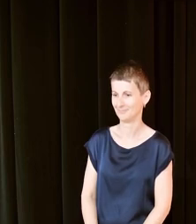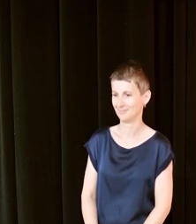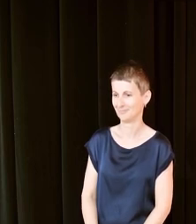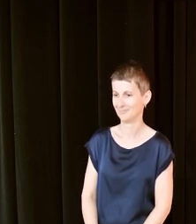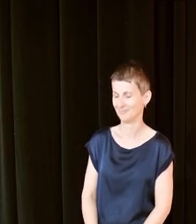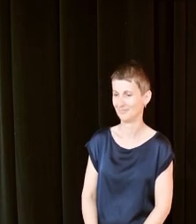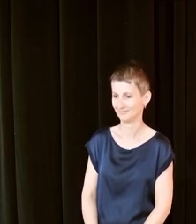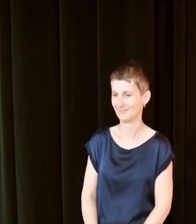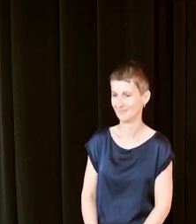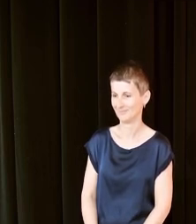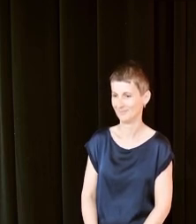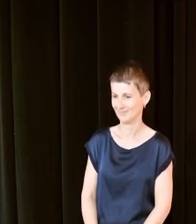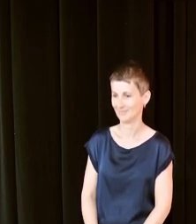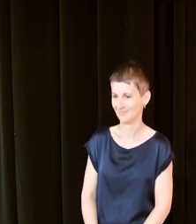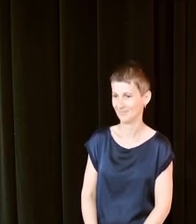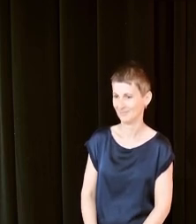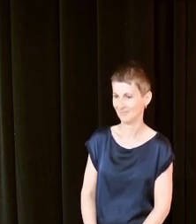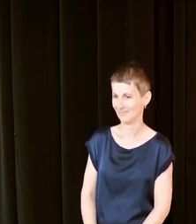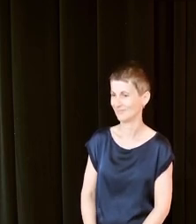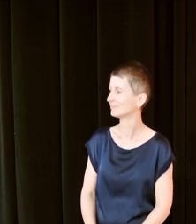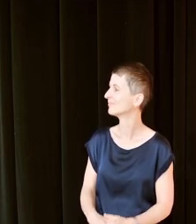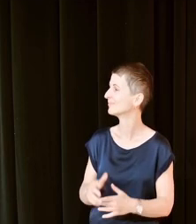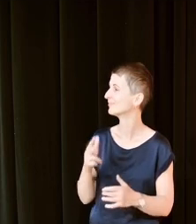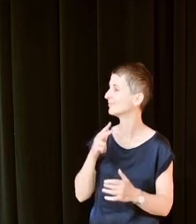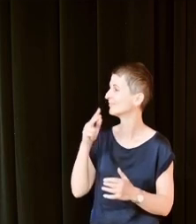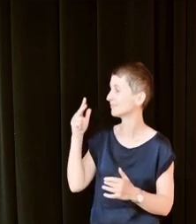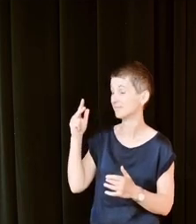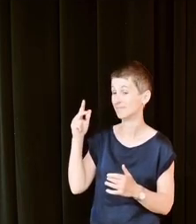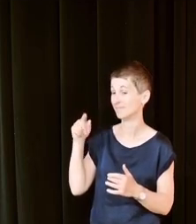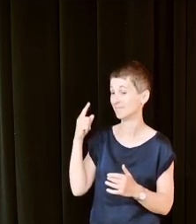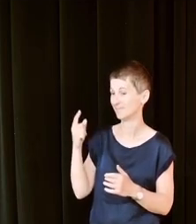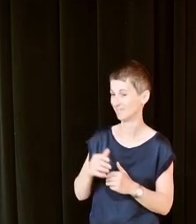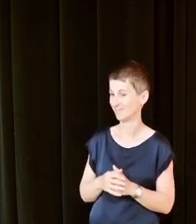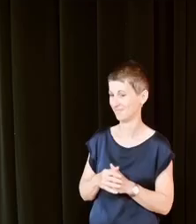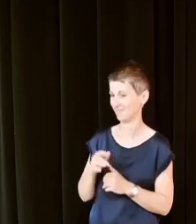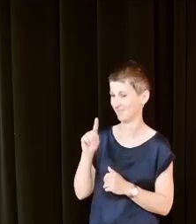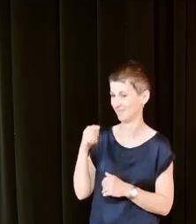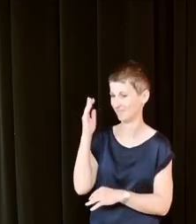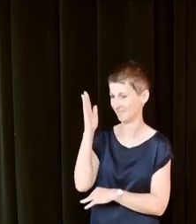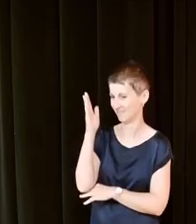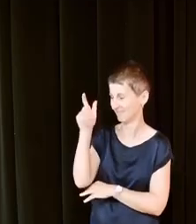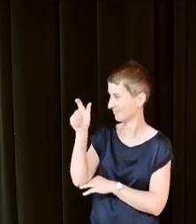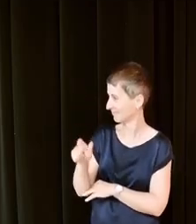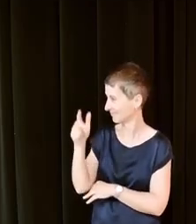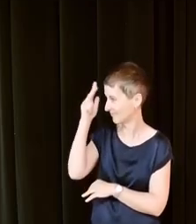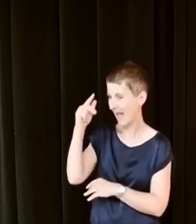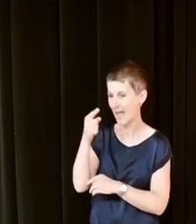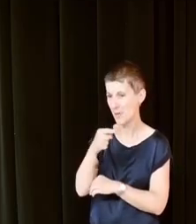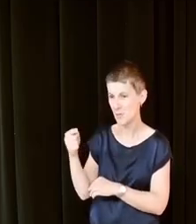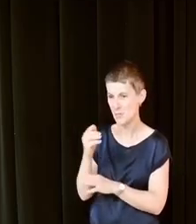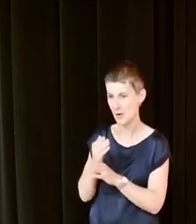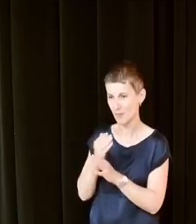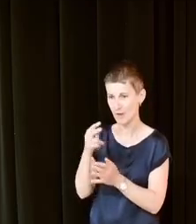Ich glaube, wir nehmen alle eine Menge mit und Professor Dr. Harald Gruber ist schon aufgestanden und schon auf dem Weg zu mir. Er ist kein Arzt,